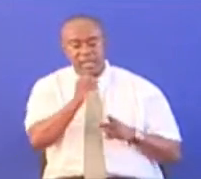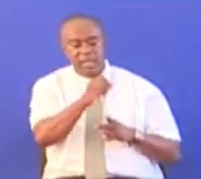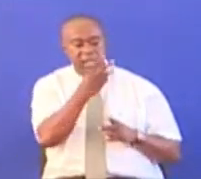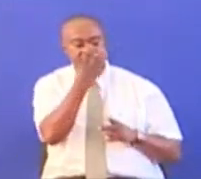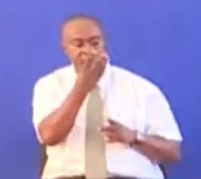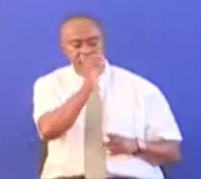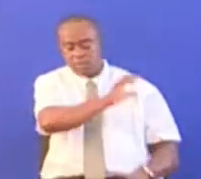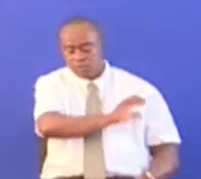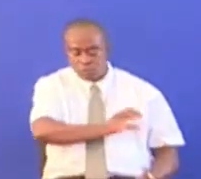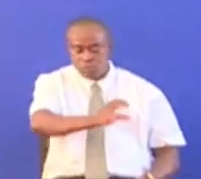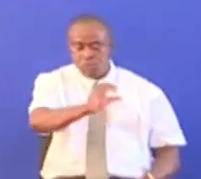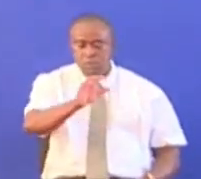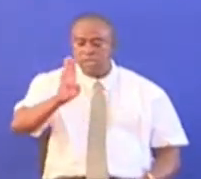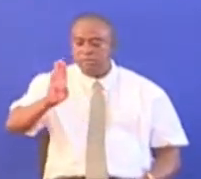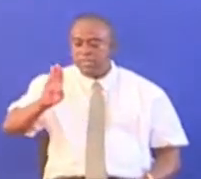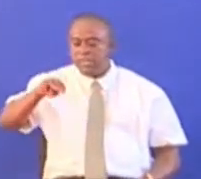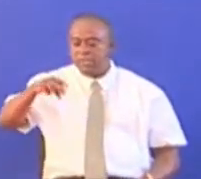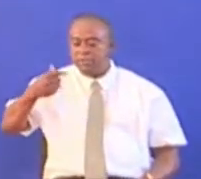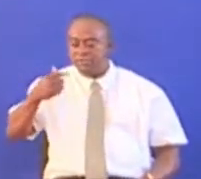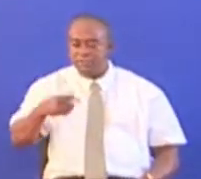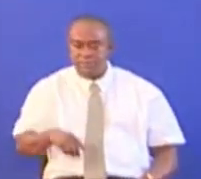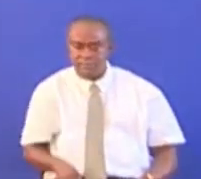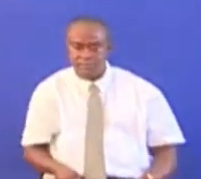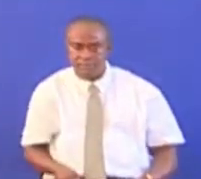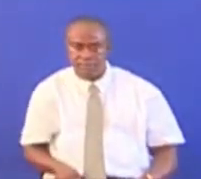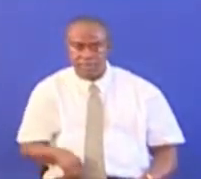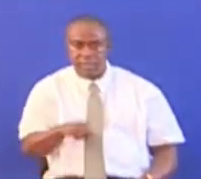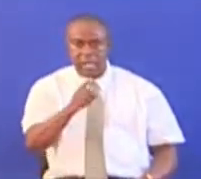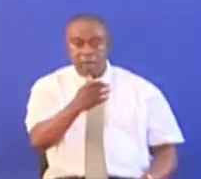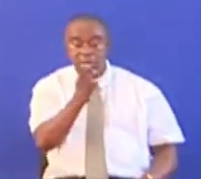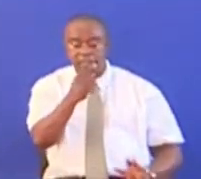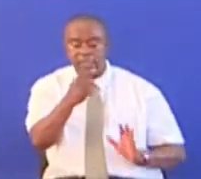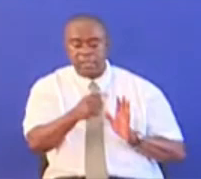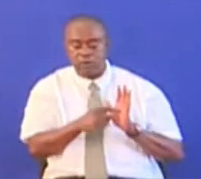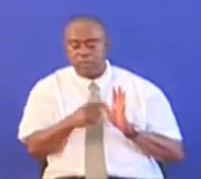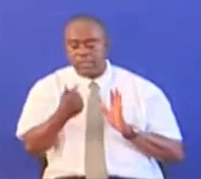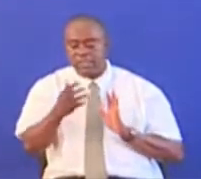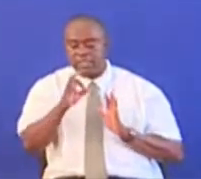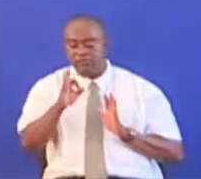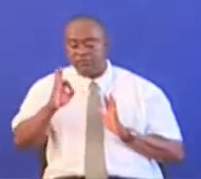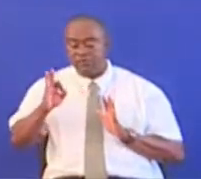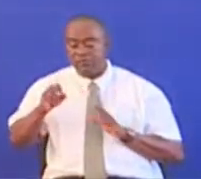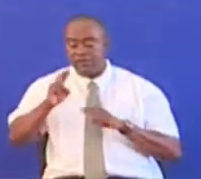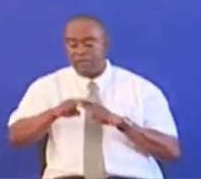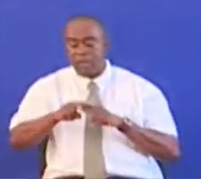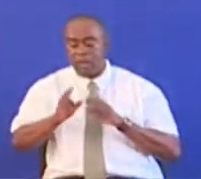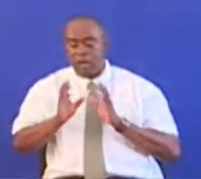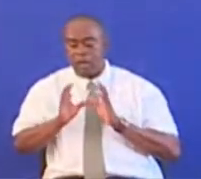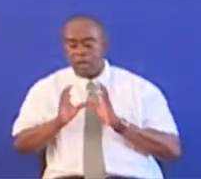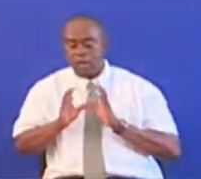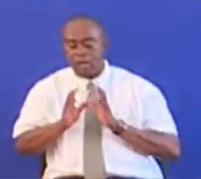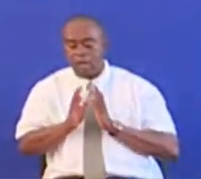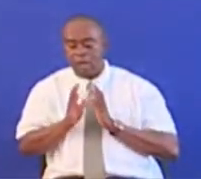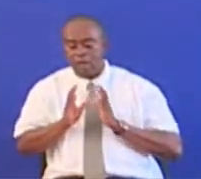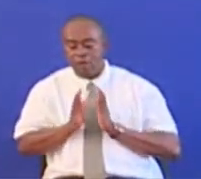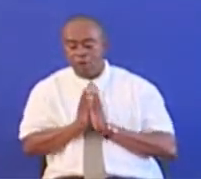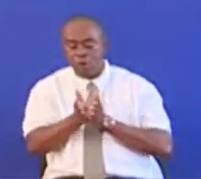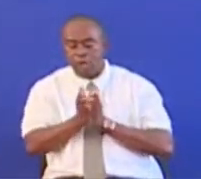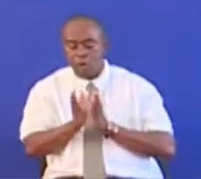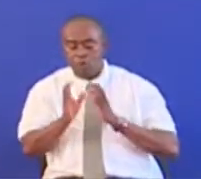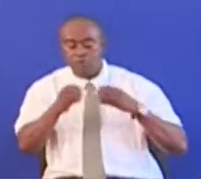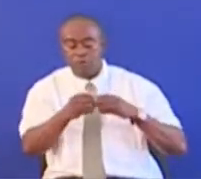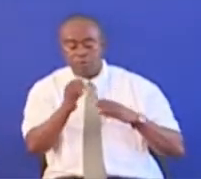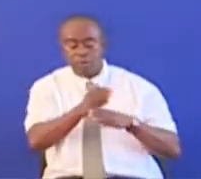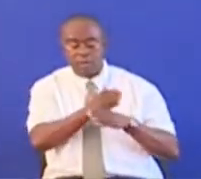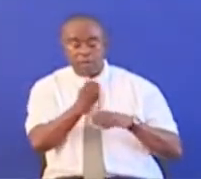BMT. Haya mengine ni ya kikanuni ambayo TFF inakaa na wadau wake ambao ni vilabu kila kabla ya ligi kuanza, kabla ya